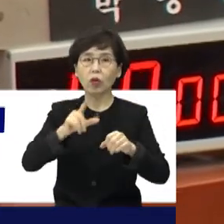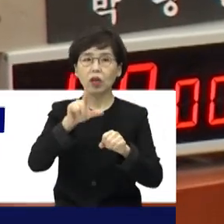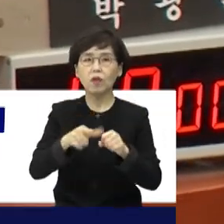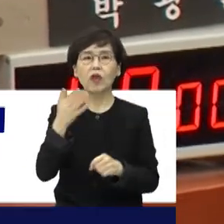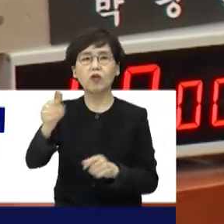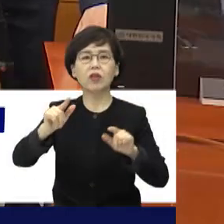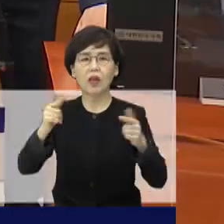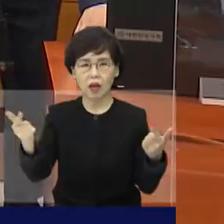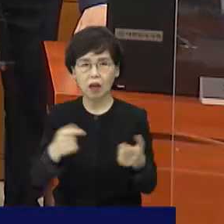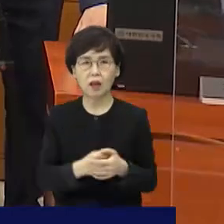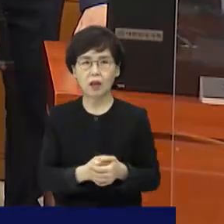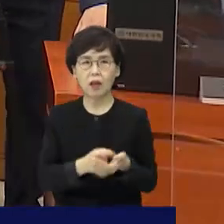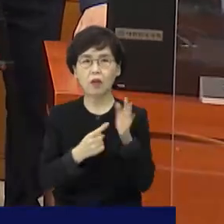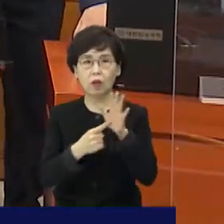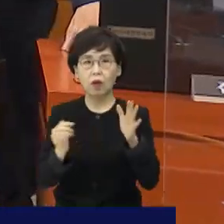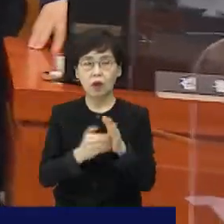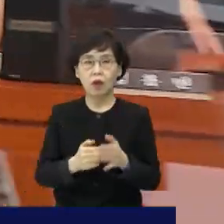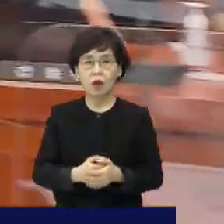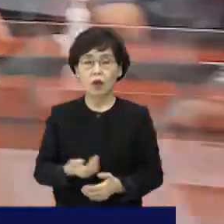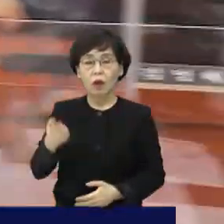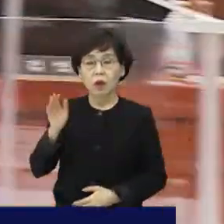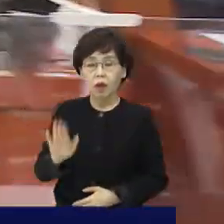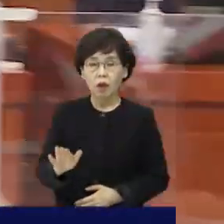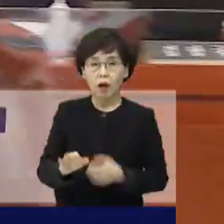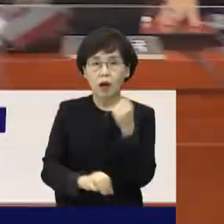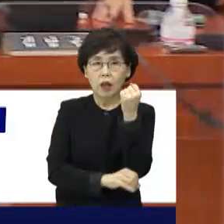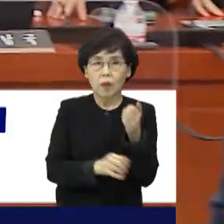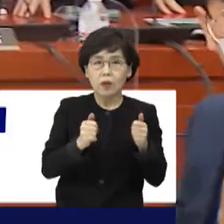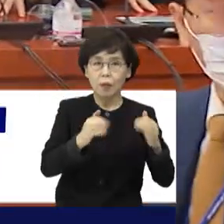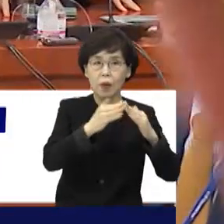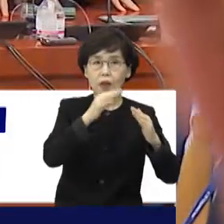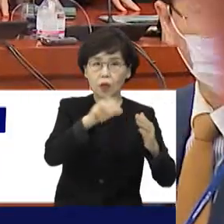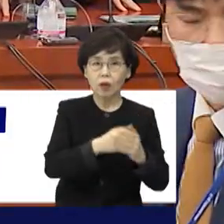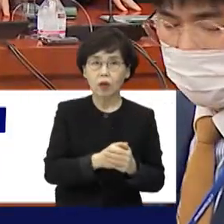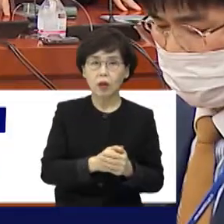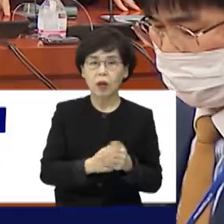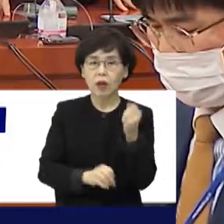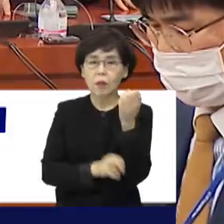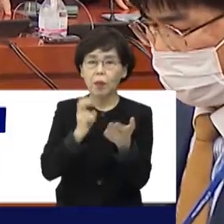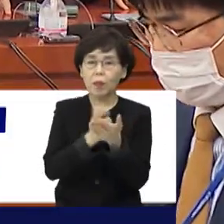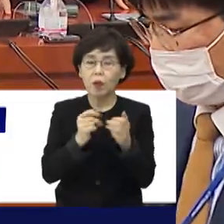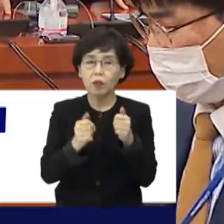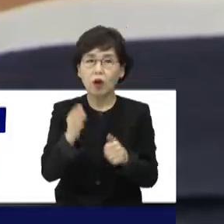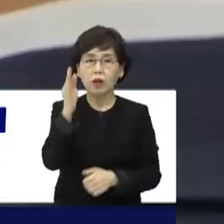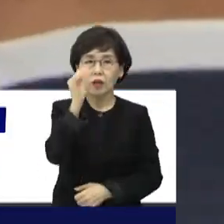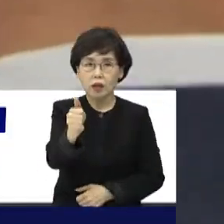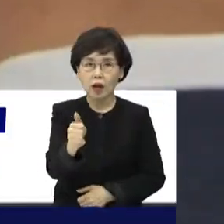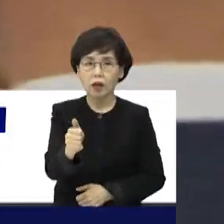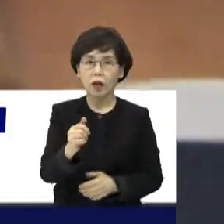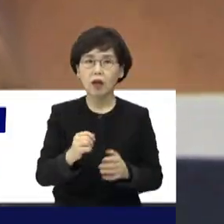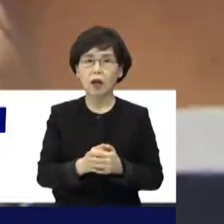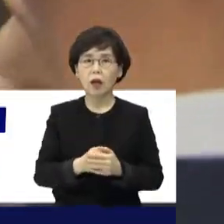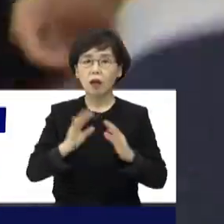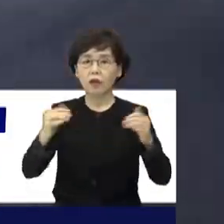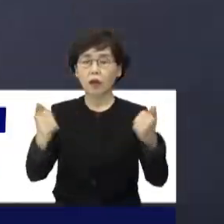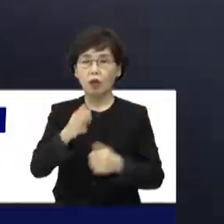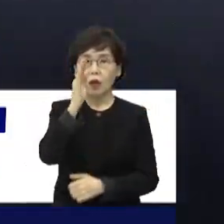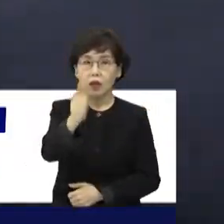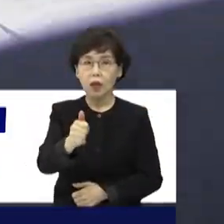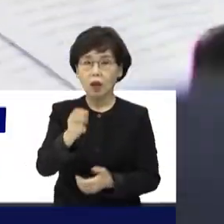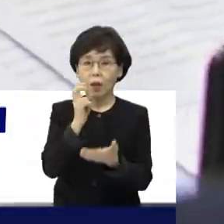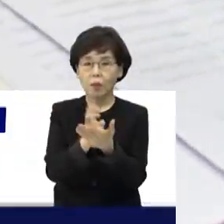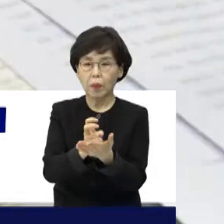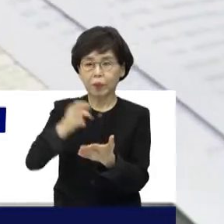제공하지 않았다고 밝혔습니다. 그러나 헌재는 법사위원장과 국회의장이 법안 가결을 선포한 행위를